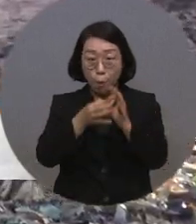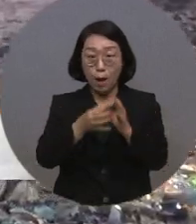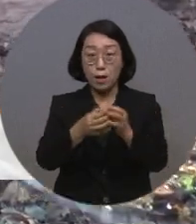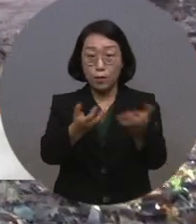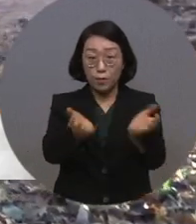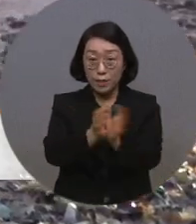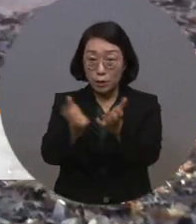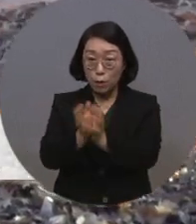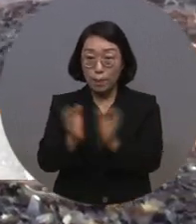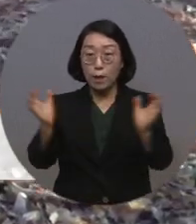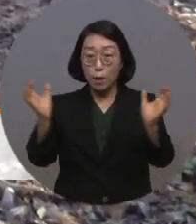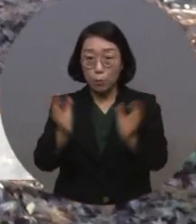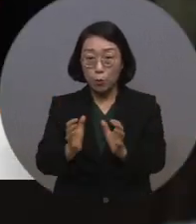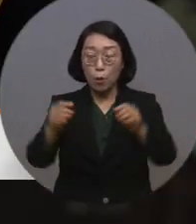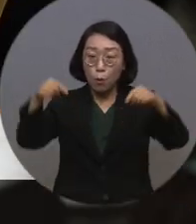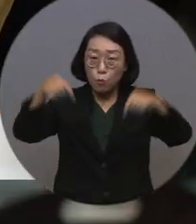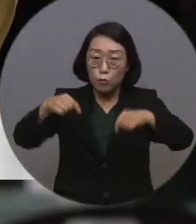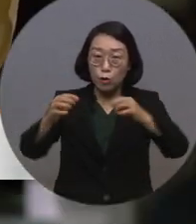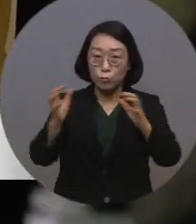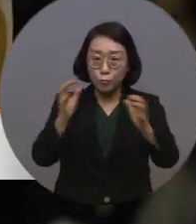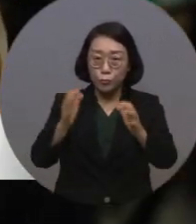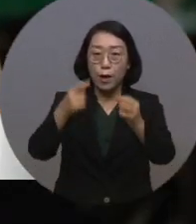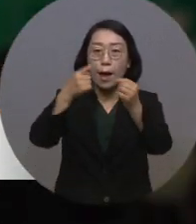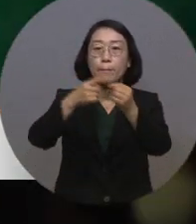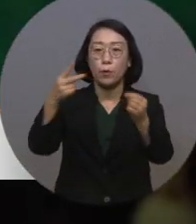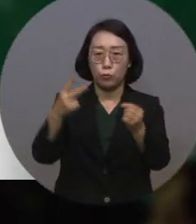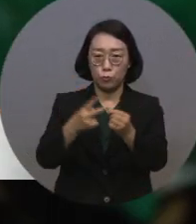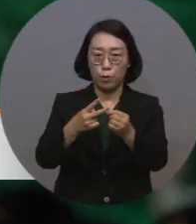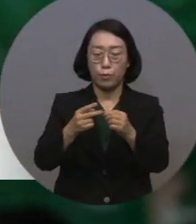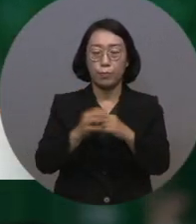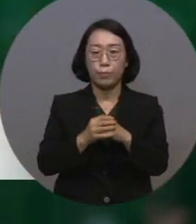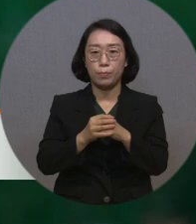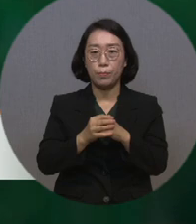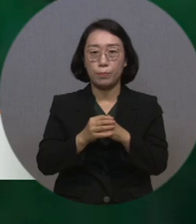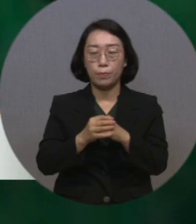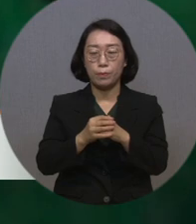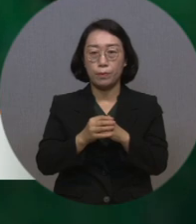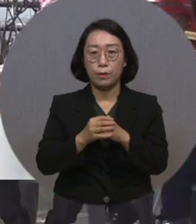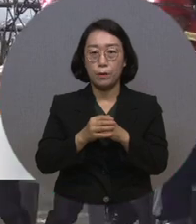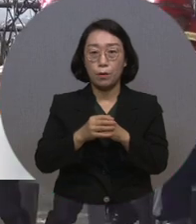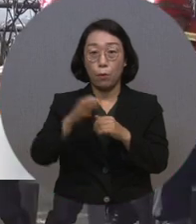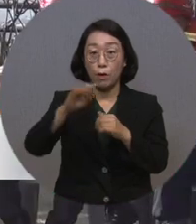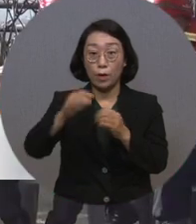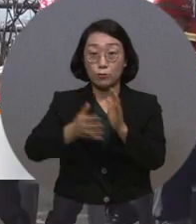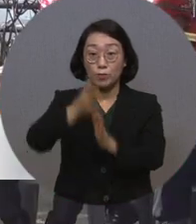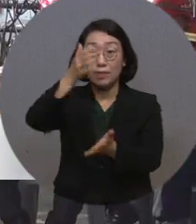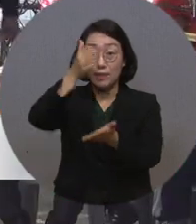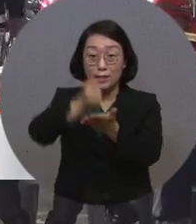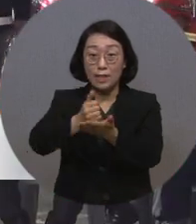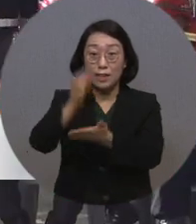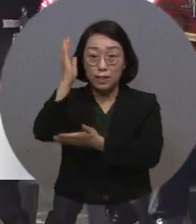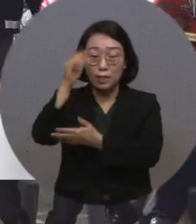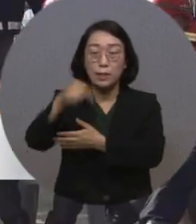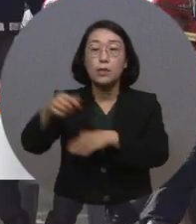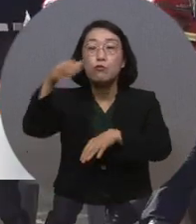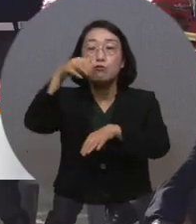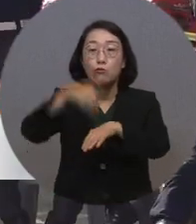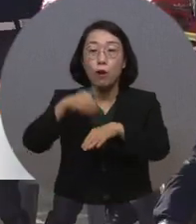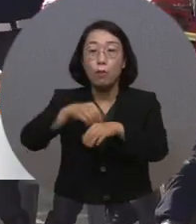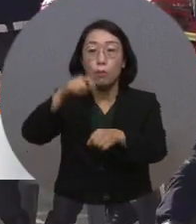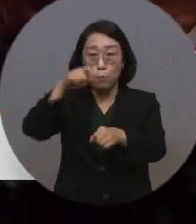유관기관과 두 차례 합동 자문회의를 진행했습니다 원광수 원주시장은 이번